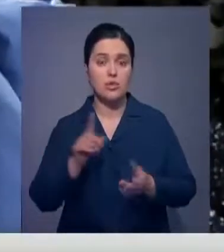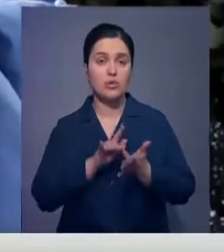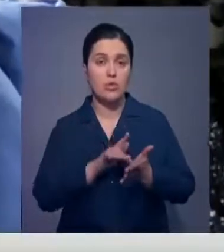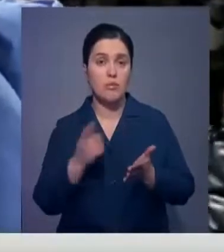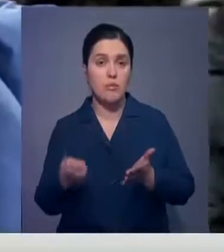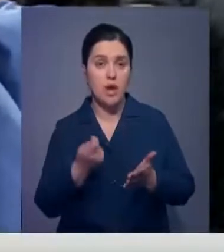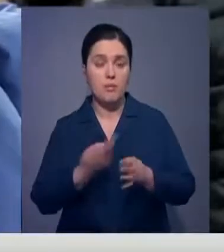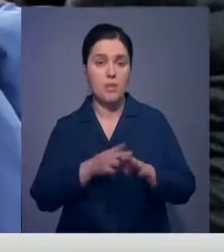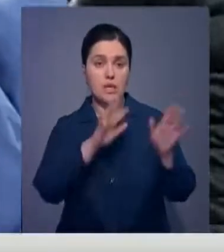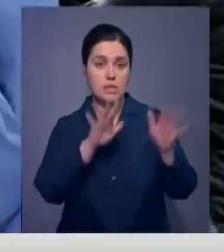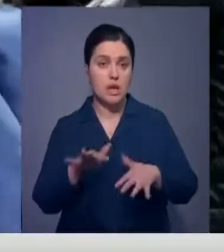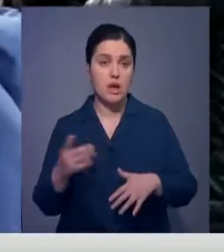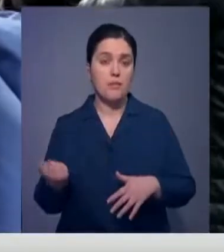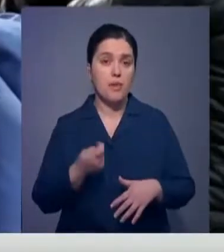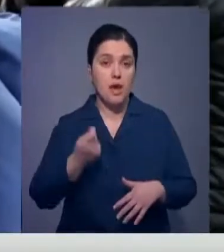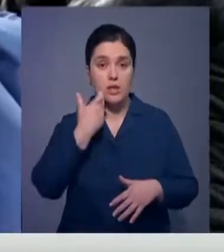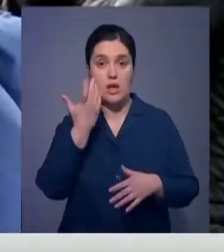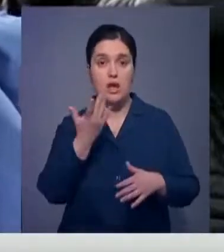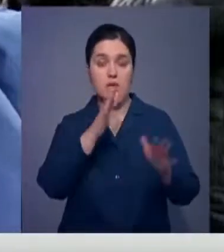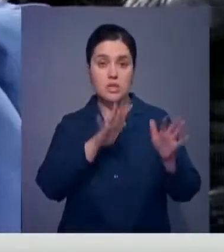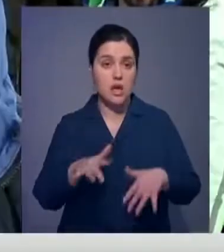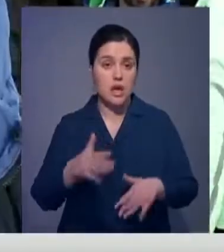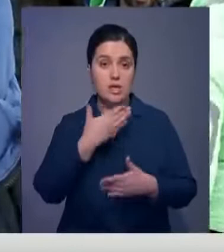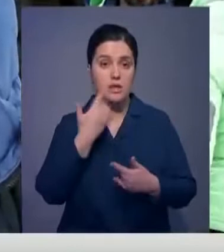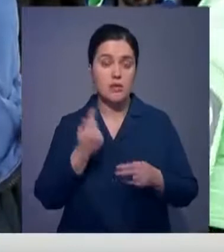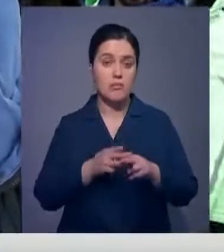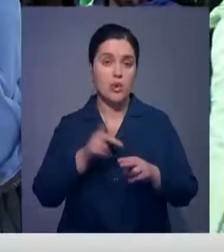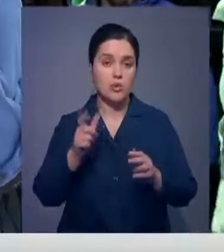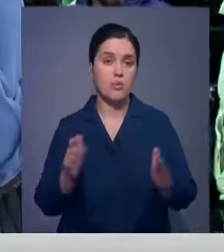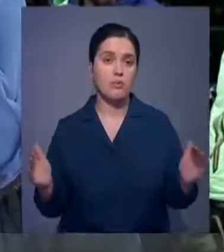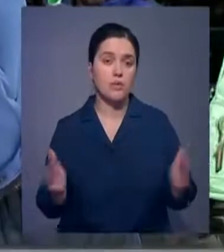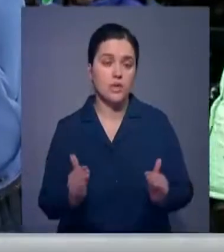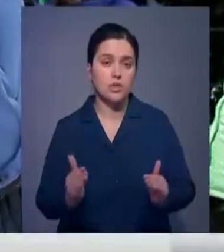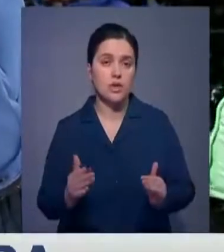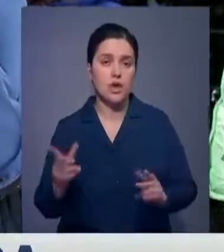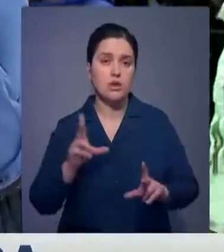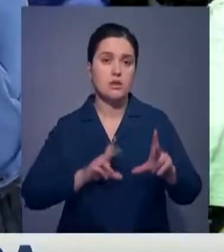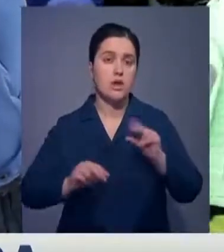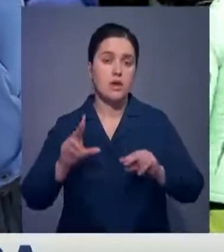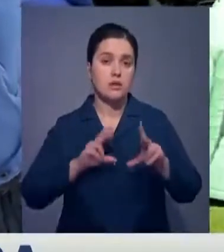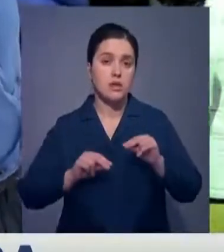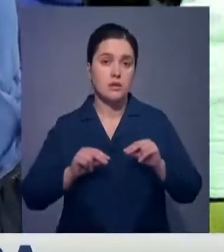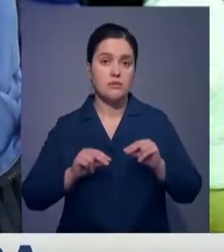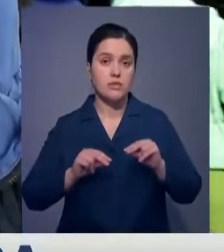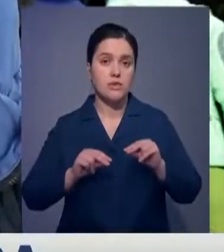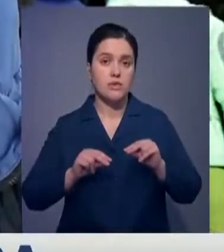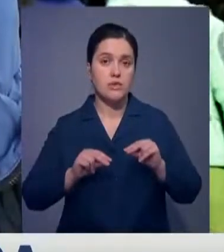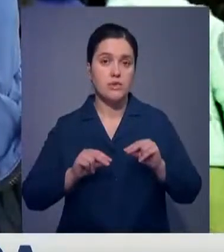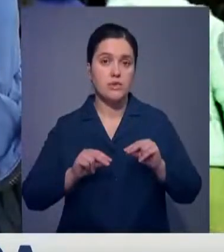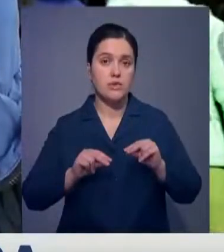Сезон провалился, конечно. Когда снега нет, людей тоже поменьше. Надеемся, что придет снег в феврале месяце и приедут